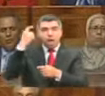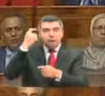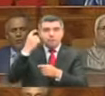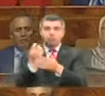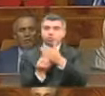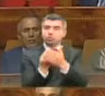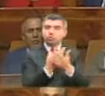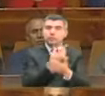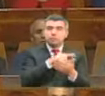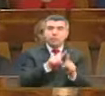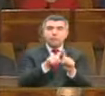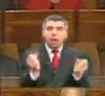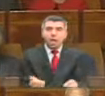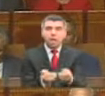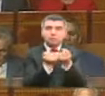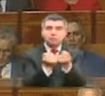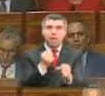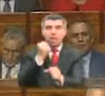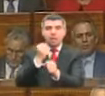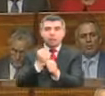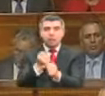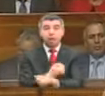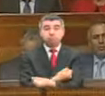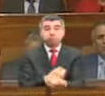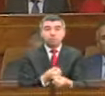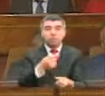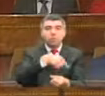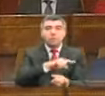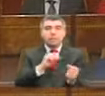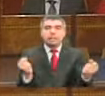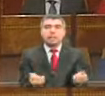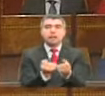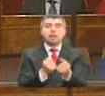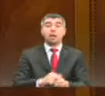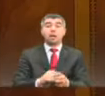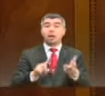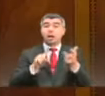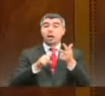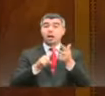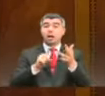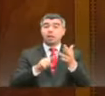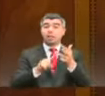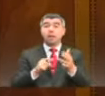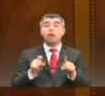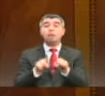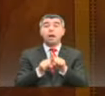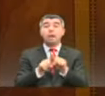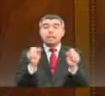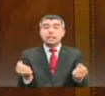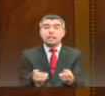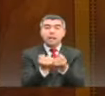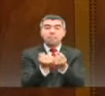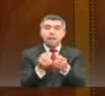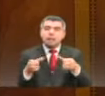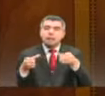الوطني والنهوض بالتشغيل والتنمية المستدامة. رابعاً، تعزيز التنمية البشرية